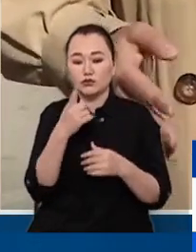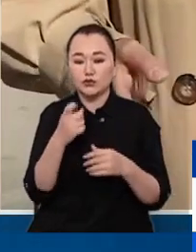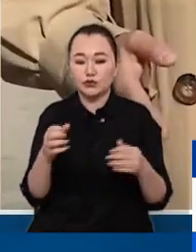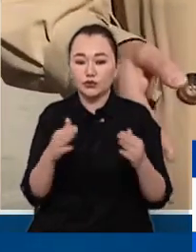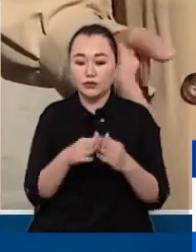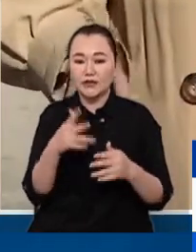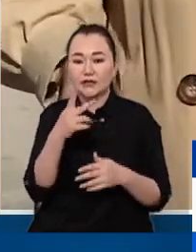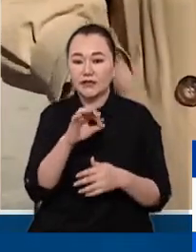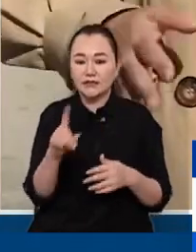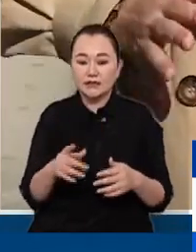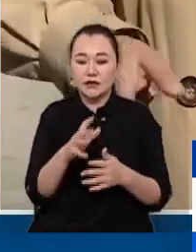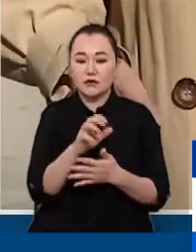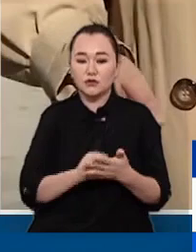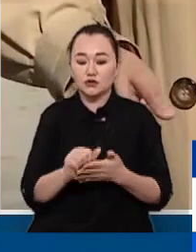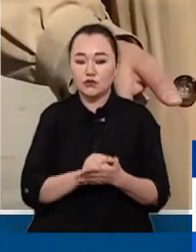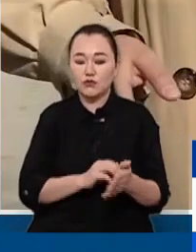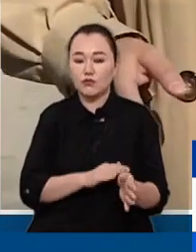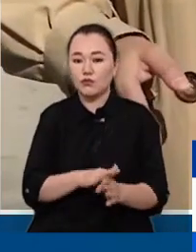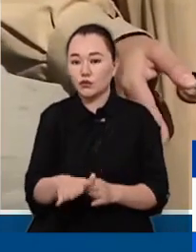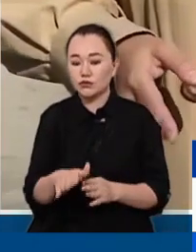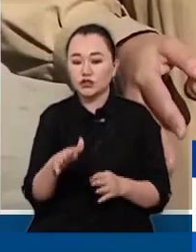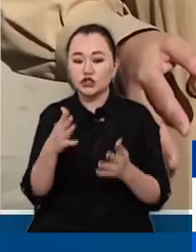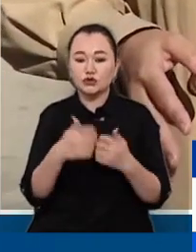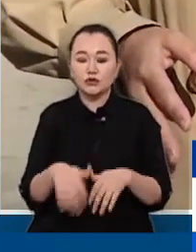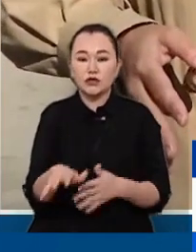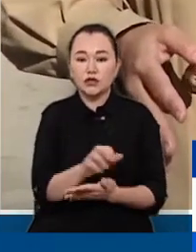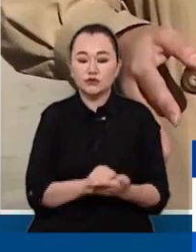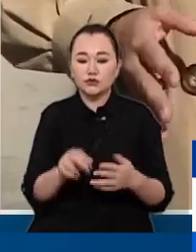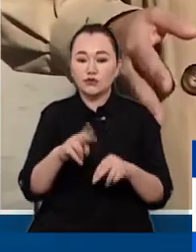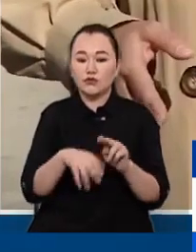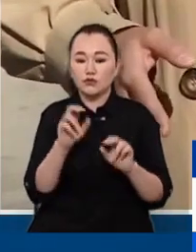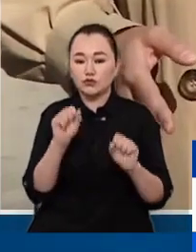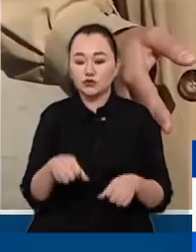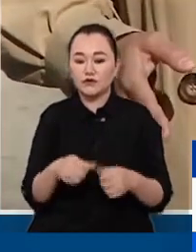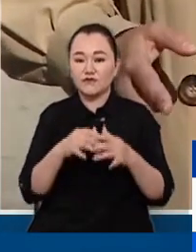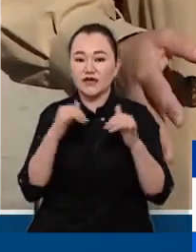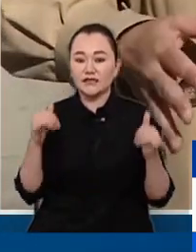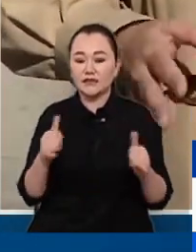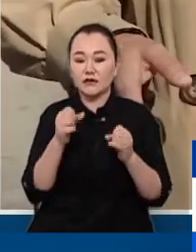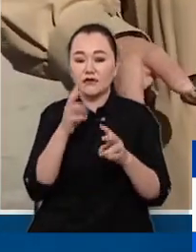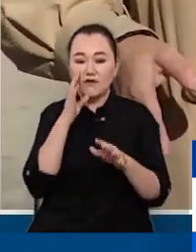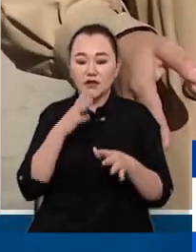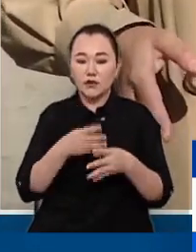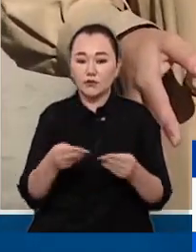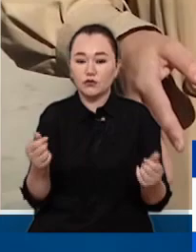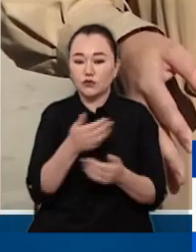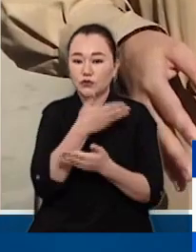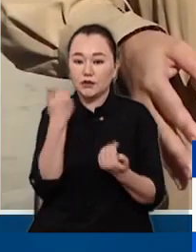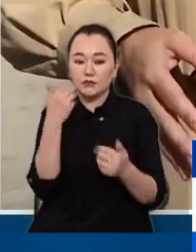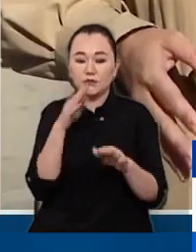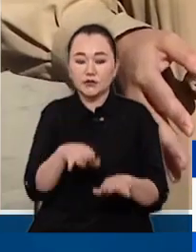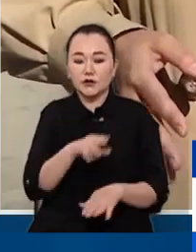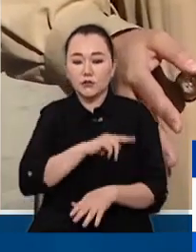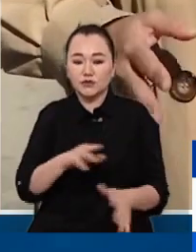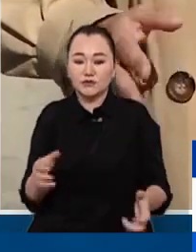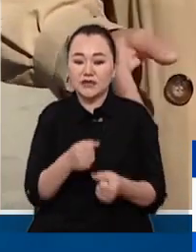100 домов. 3 из них обрушились полностью. Число разрушенных строений может вырасти, так как вода не ушла. На месте